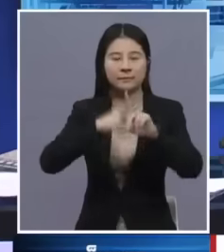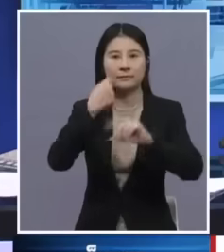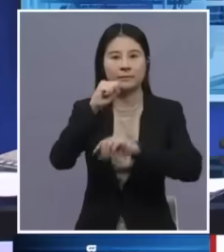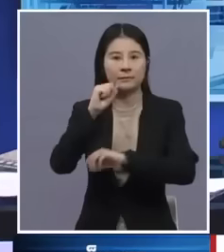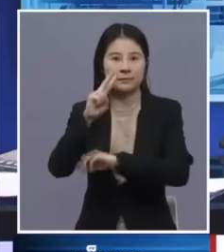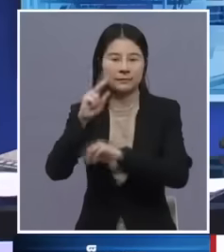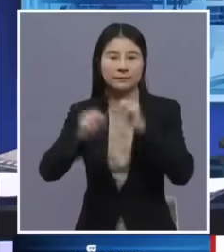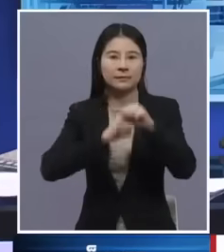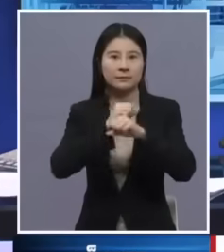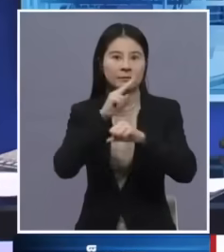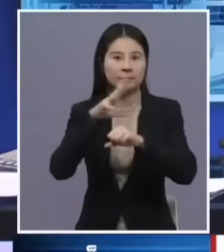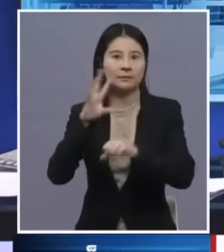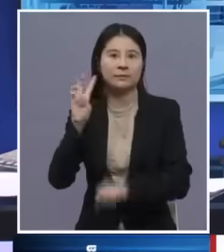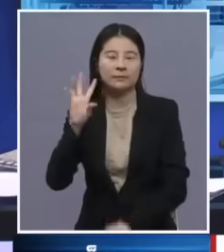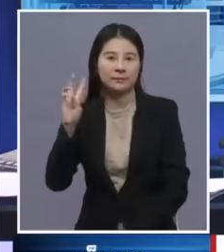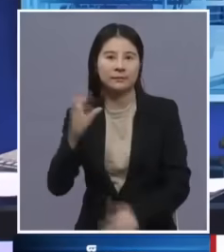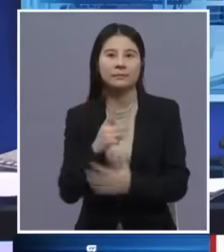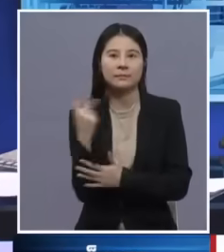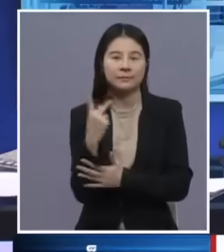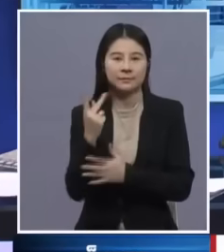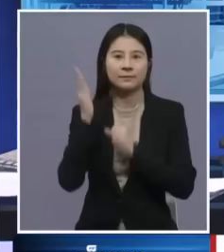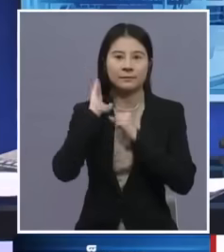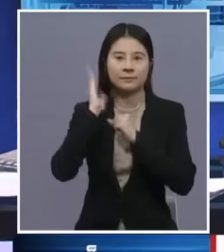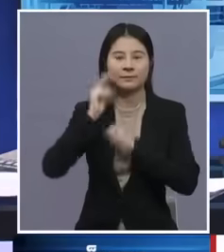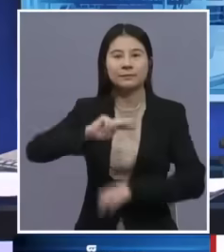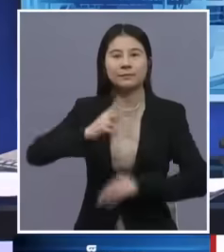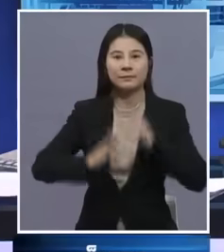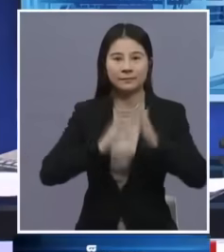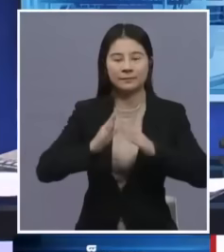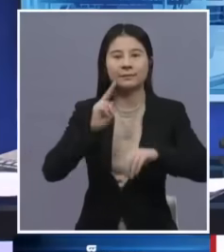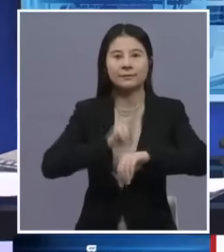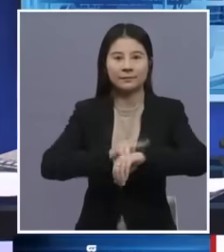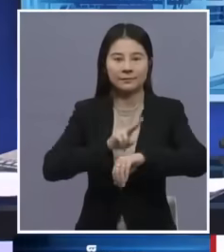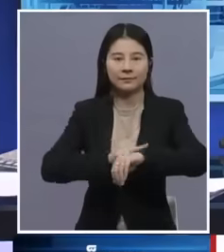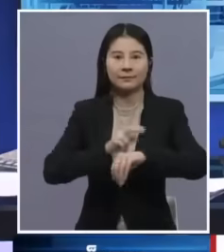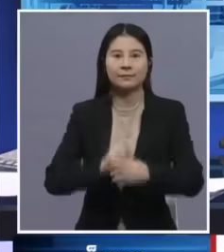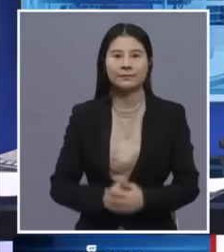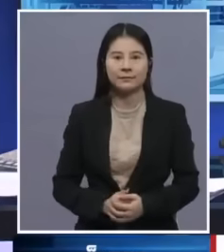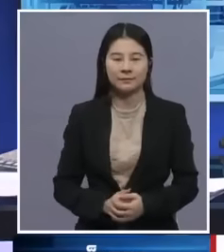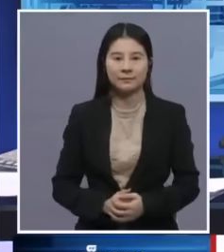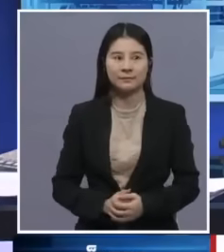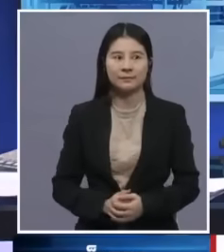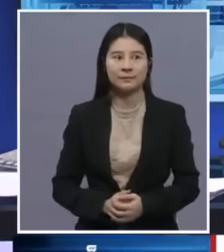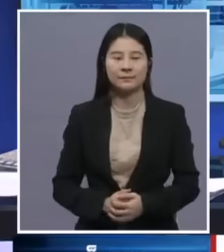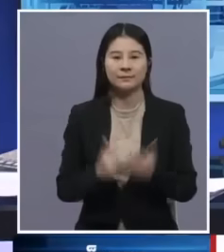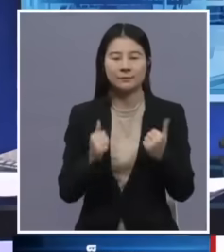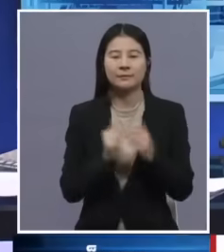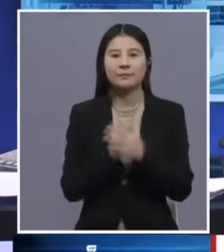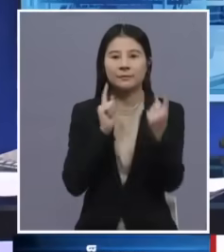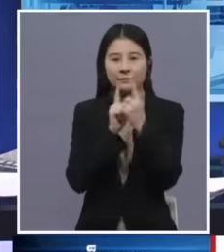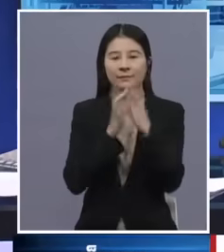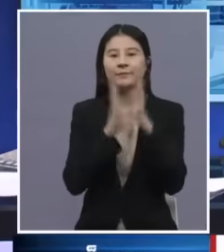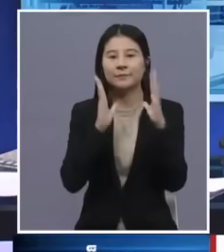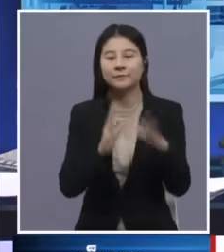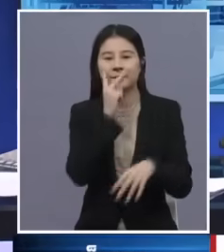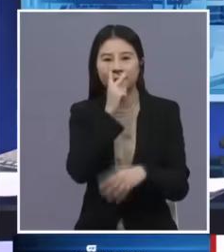166นะคะอยู่กับคุณยศธีวัฒน์ดิฉันแอลสรารัตน์และอาจารย์ล่ามภาษามืออาจารย์กฤษณกอดิโรจนานนท์ค่ะ ทักทายคุณผู้ชมในทุกช่องท